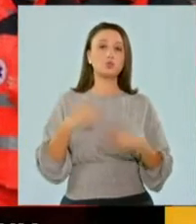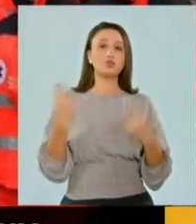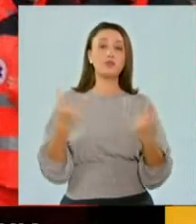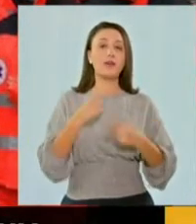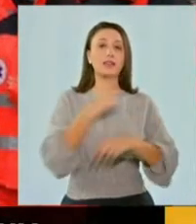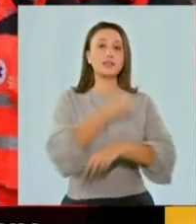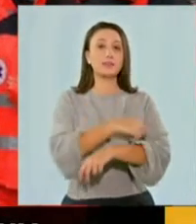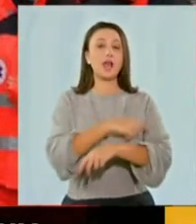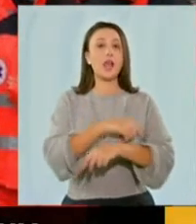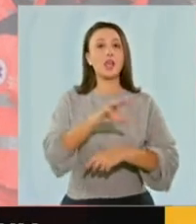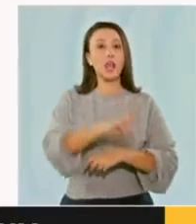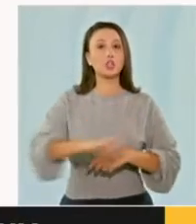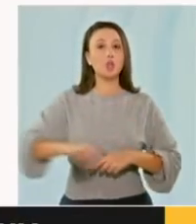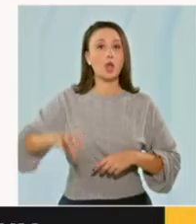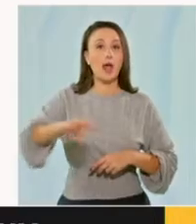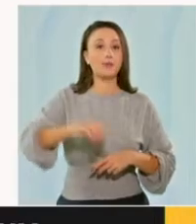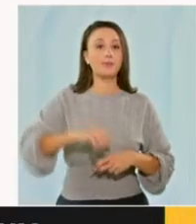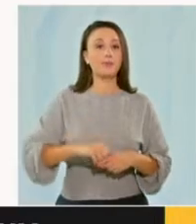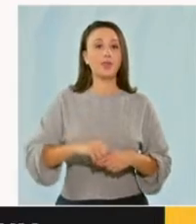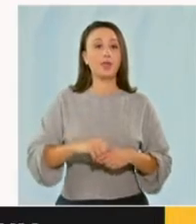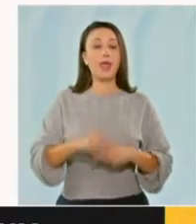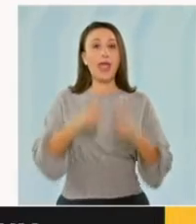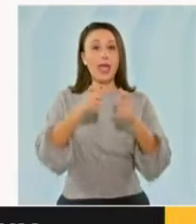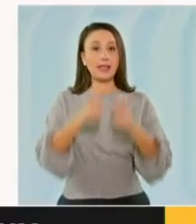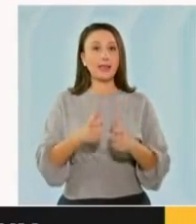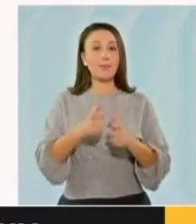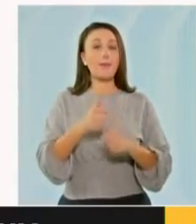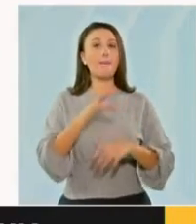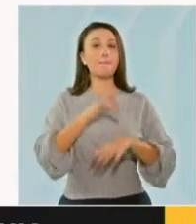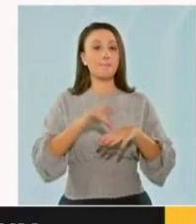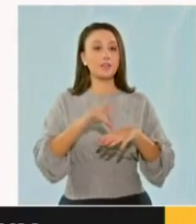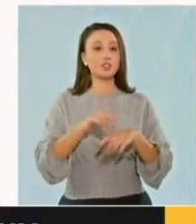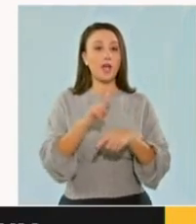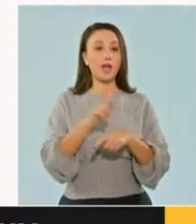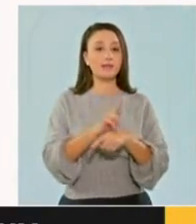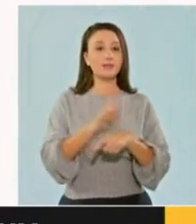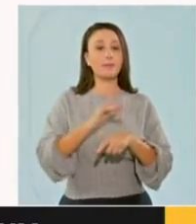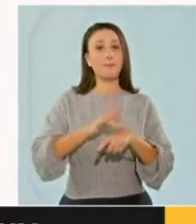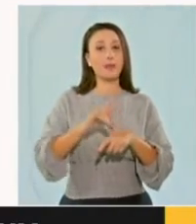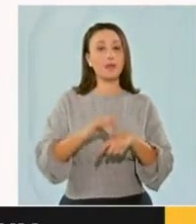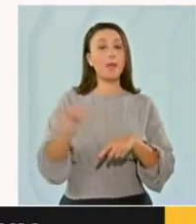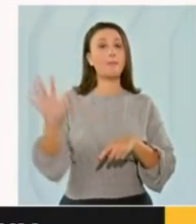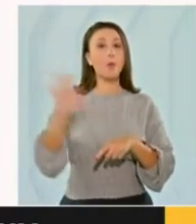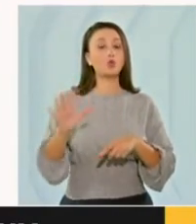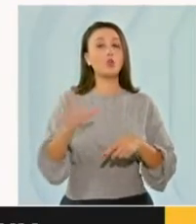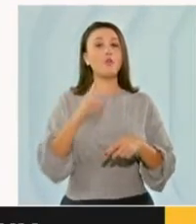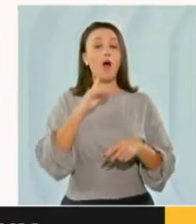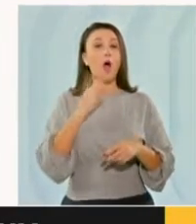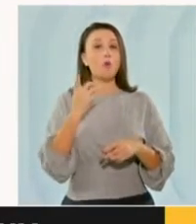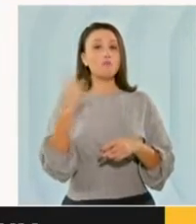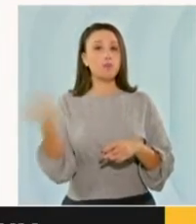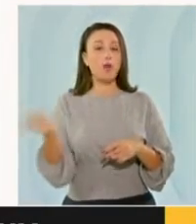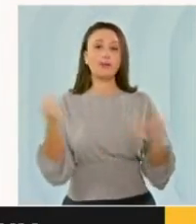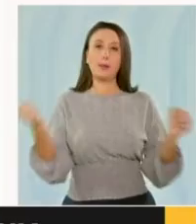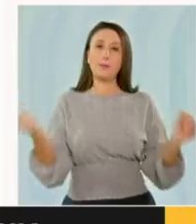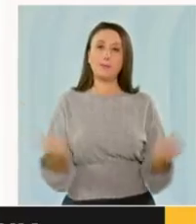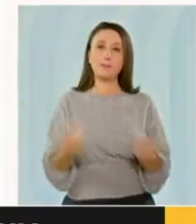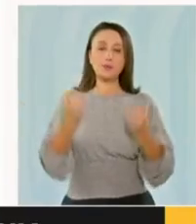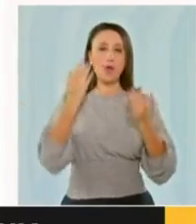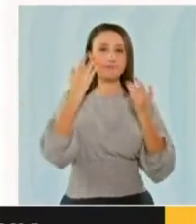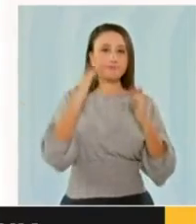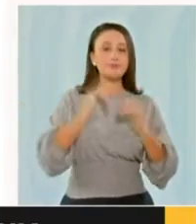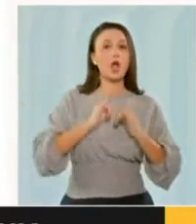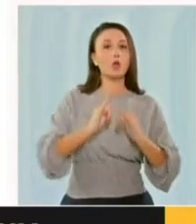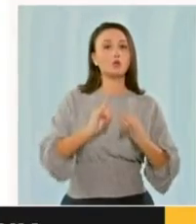spitalele regionale. Echipa de medici, asistenți medicali și paramedici din Republica Moldova au plecat în misiunea umanitară de ajutor